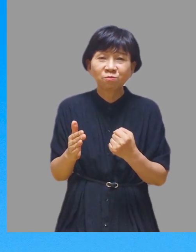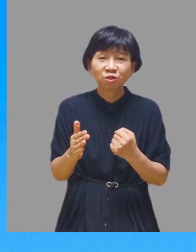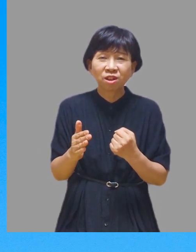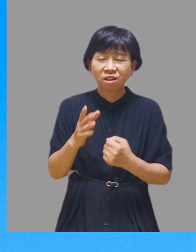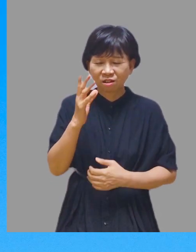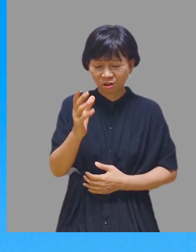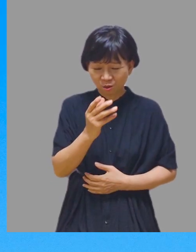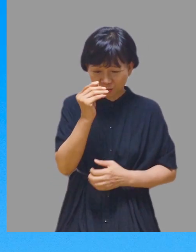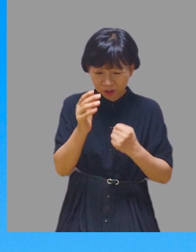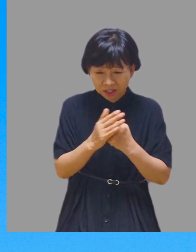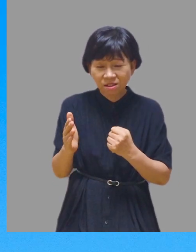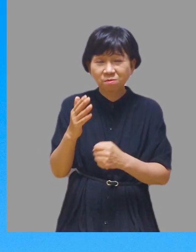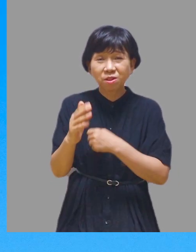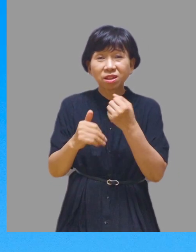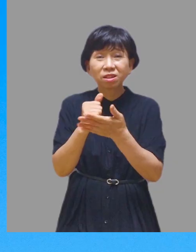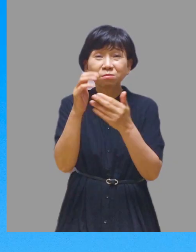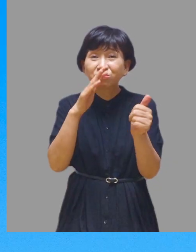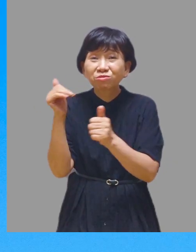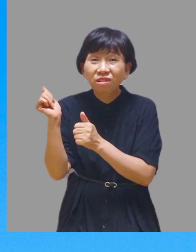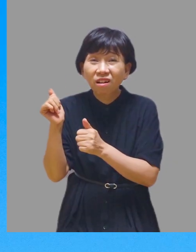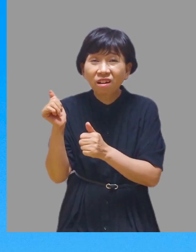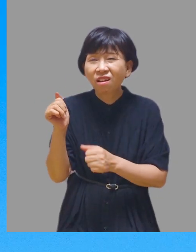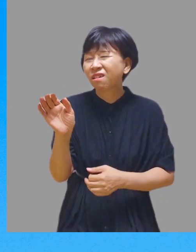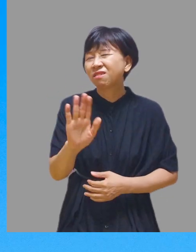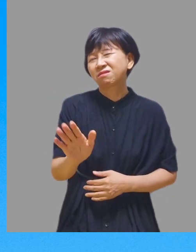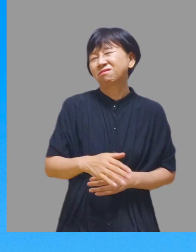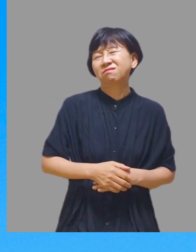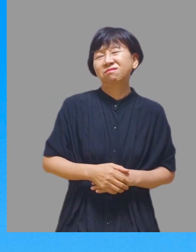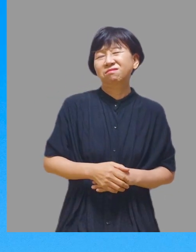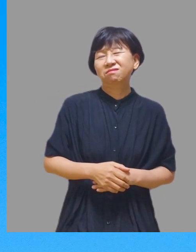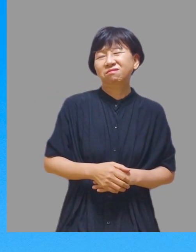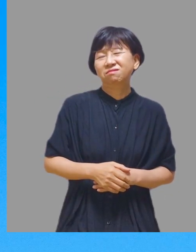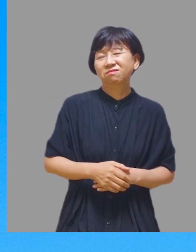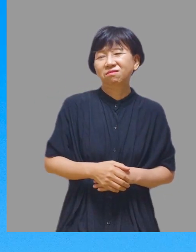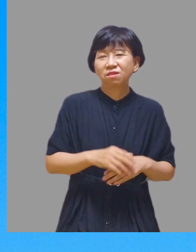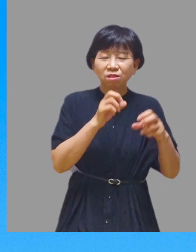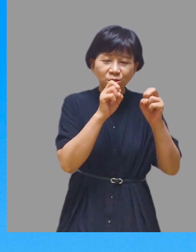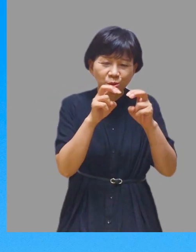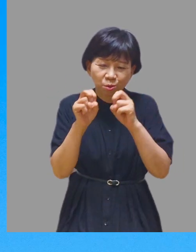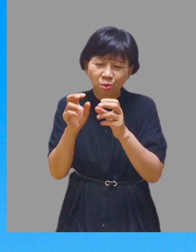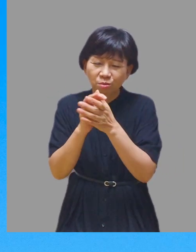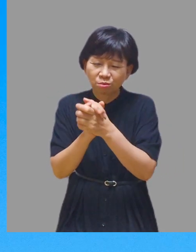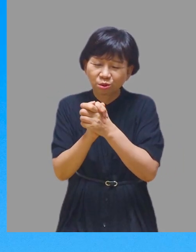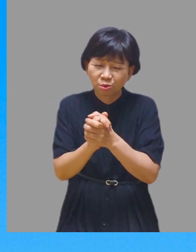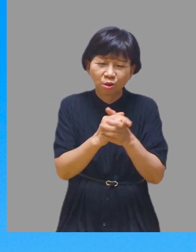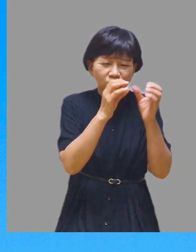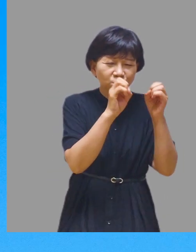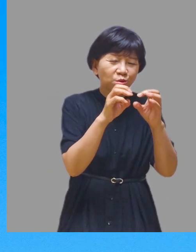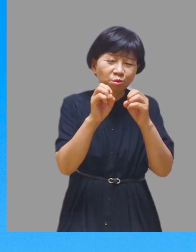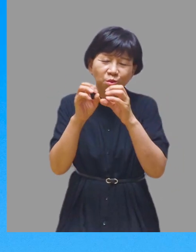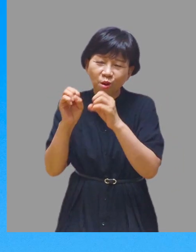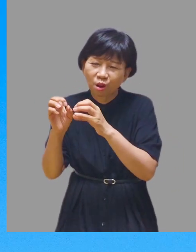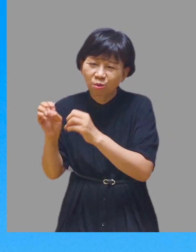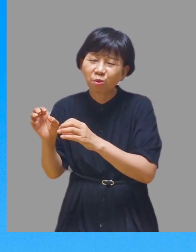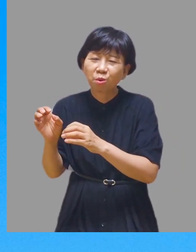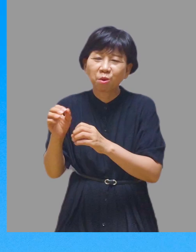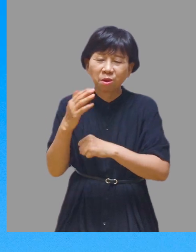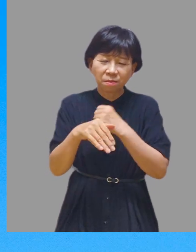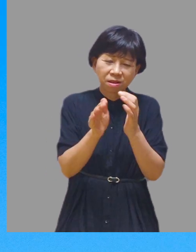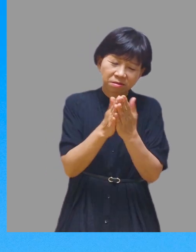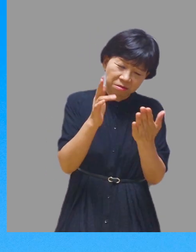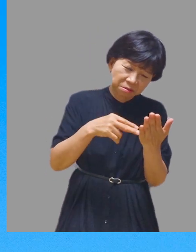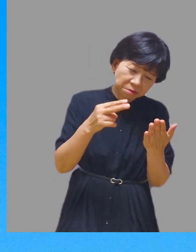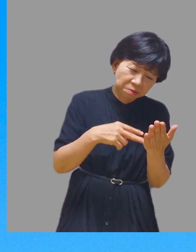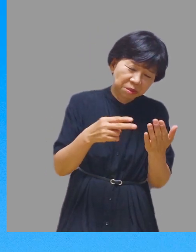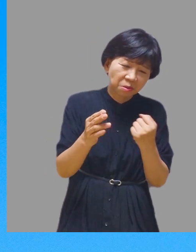누구보다도 하나님의 자녀답게 늘 성경 읽고 기도하고 늘 은혜 생활하면서 늘 하나님의 말씀을 전하면서 전도하면서